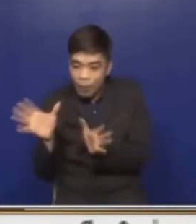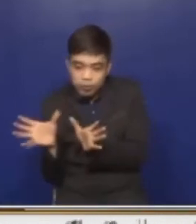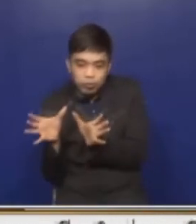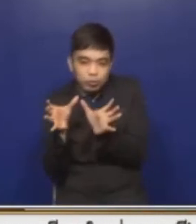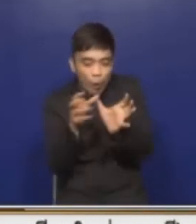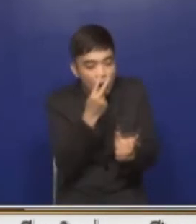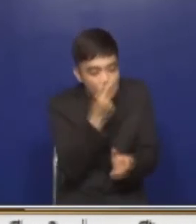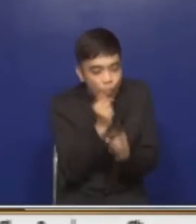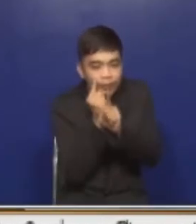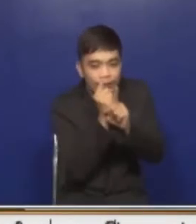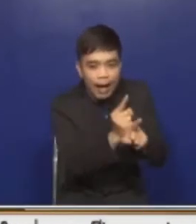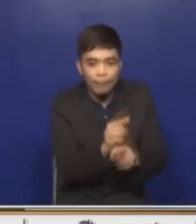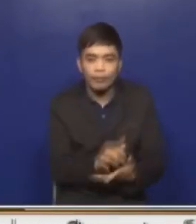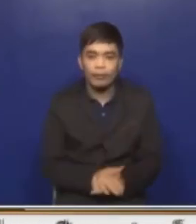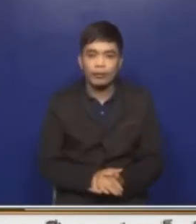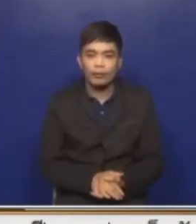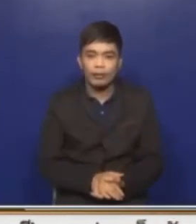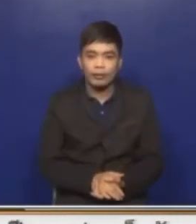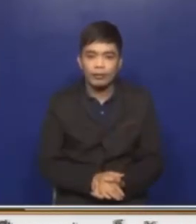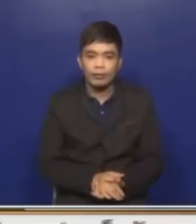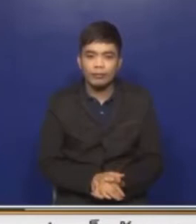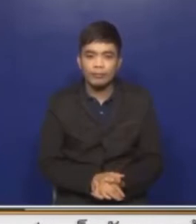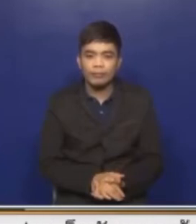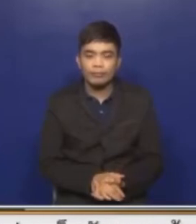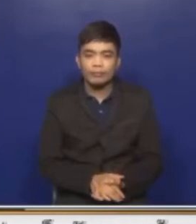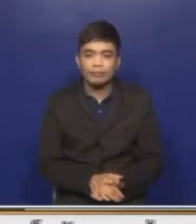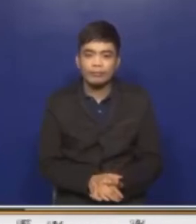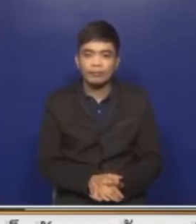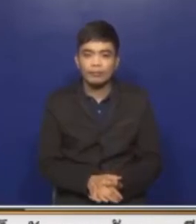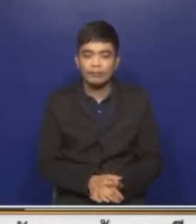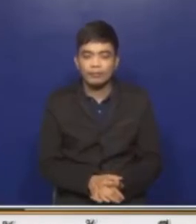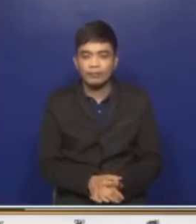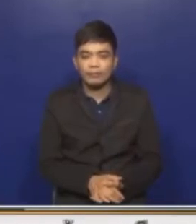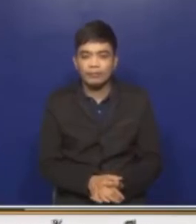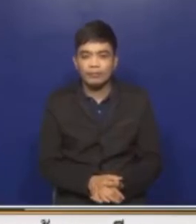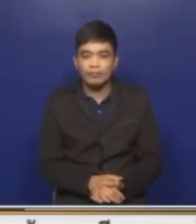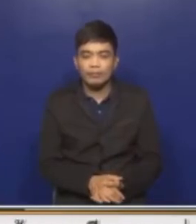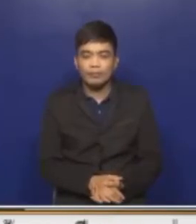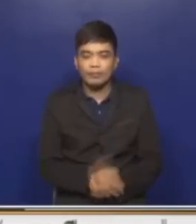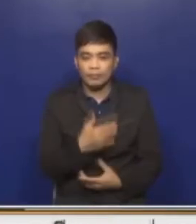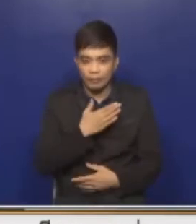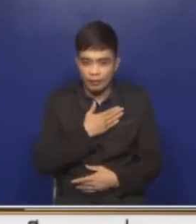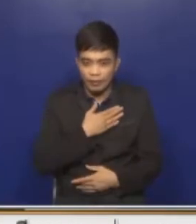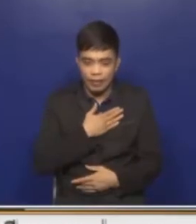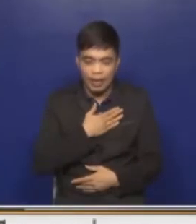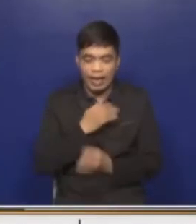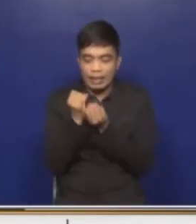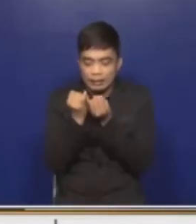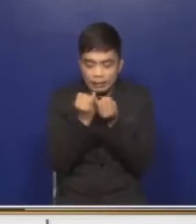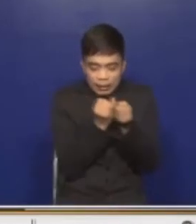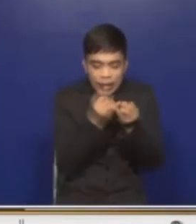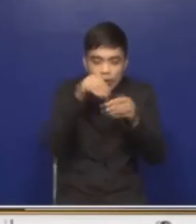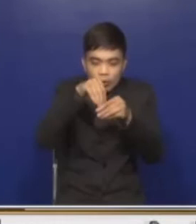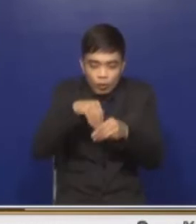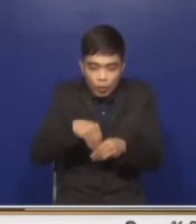ไหนหรือว่ากลัวเป็นหมกเม็ดด้วยความที่ผมเองนี่ดูกับลำน้ำเห็น